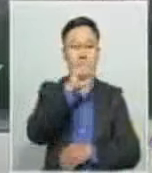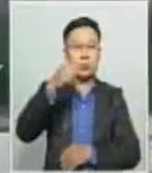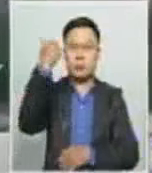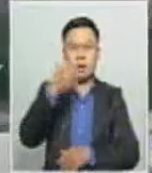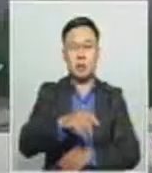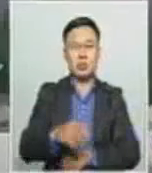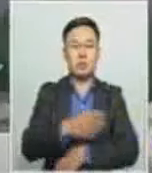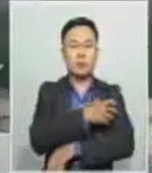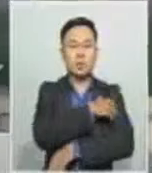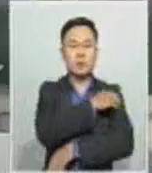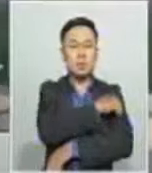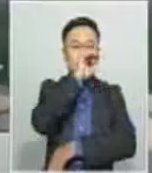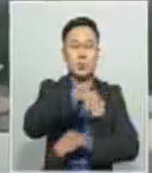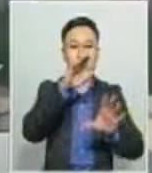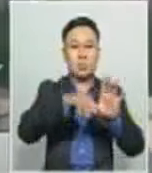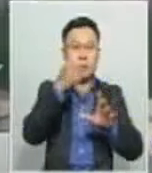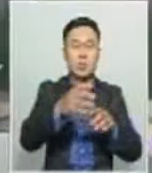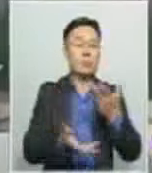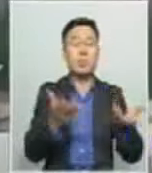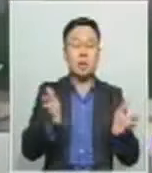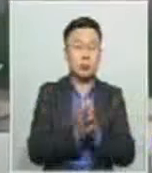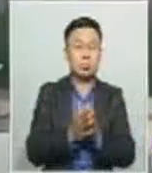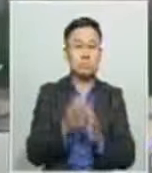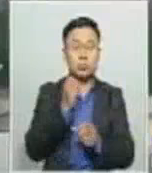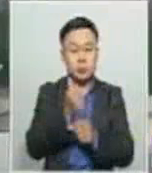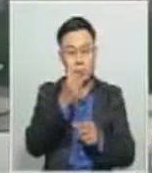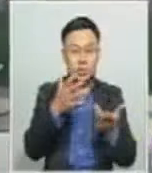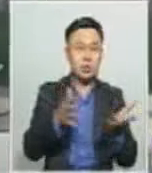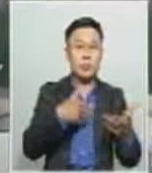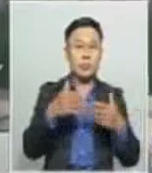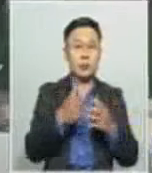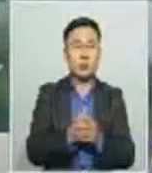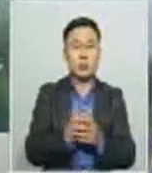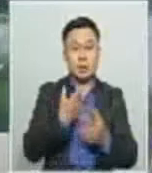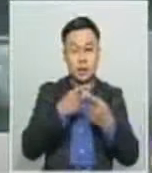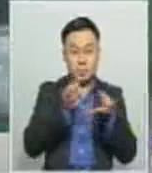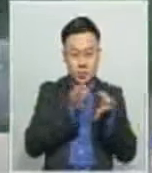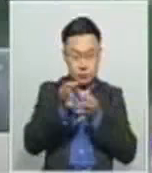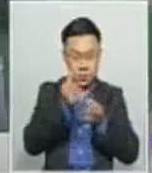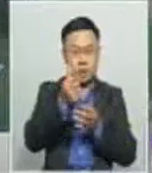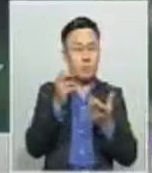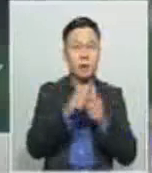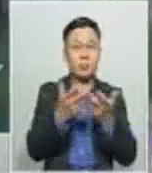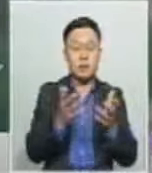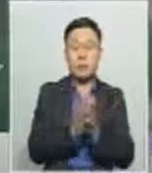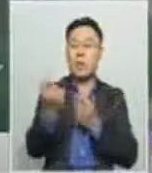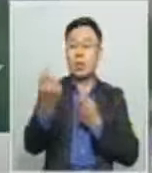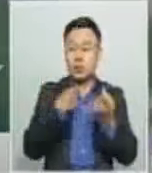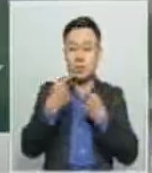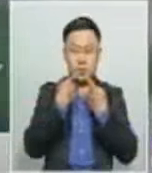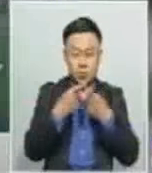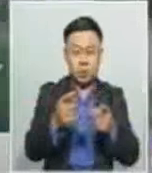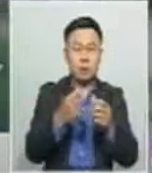าก็ทำไม่ได้ก็ไม่ได้แต่ว่าก็ไม่ได้ปฏิเสธการเป็นที่ปรึกษาหรือว่าไม่ได้ปฏิเสธว่าสามาร